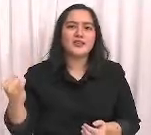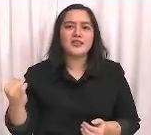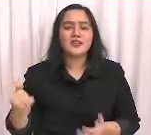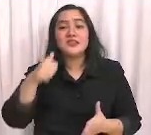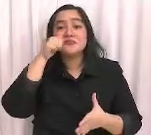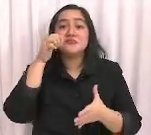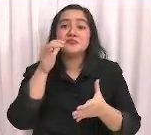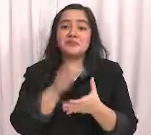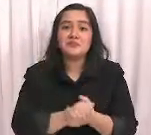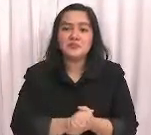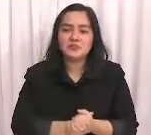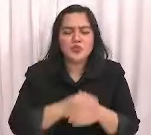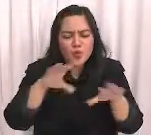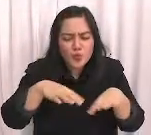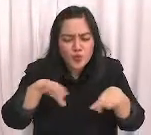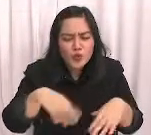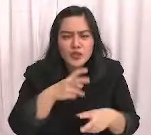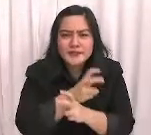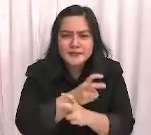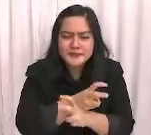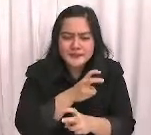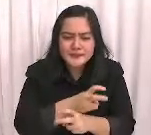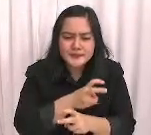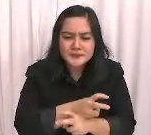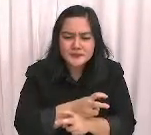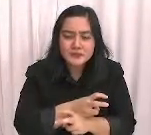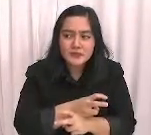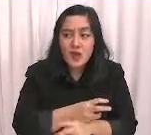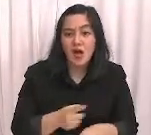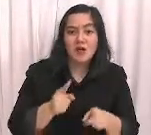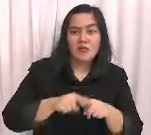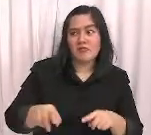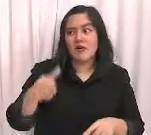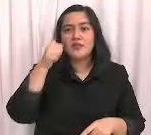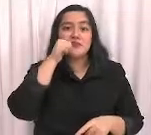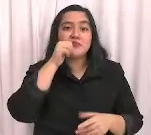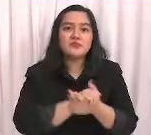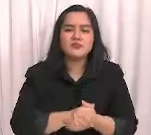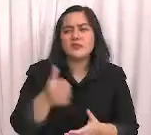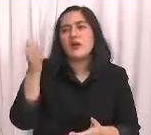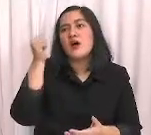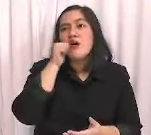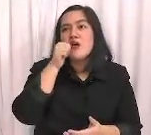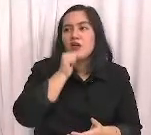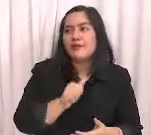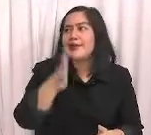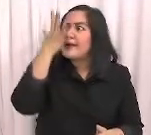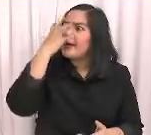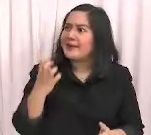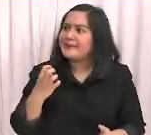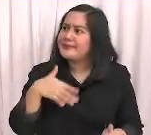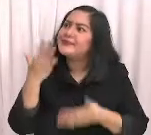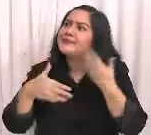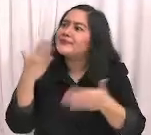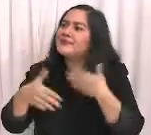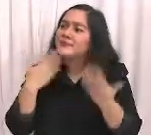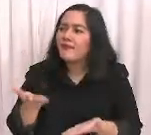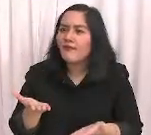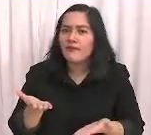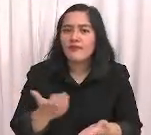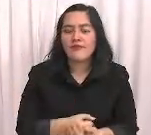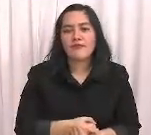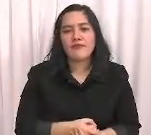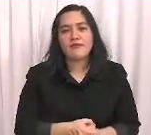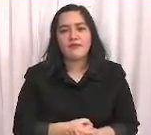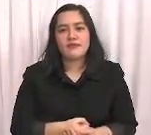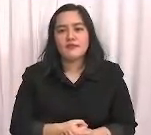pagka nabitin pa. Ay nako, kulang ang ating pagkain. Kulang ang ating pera. Sipag-sipagan mo